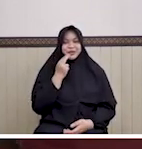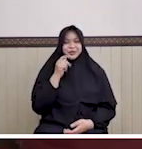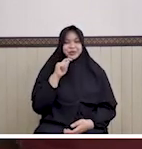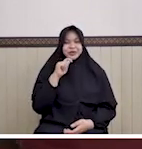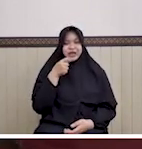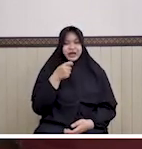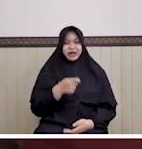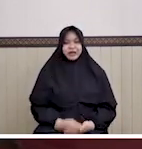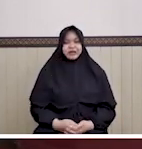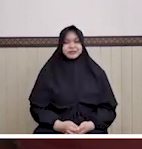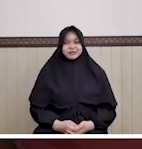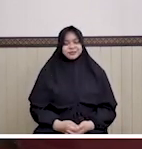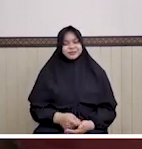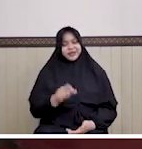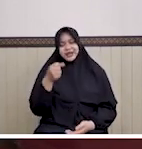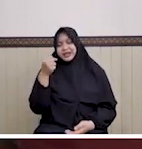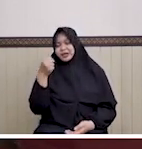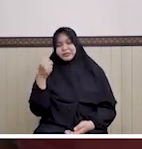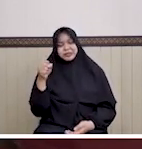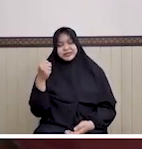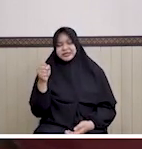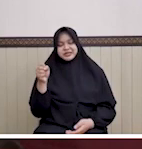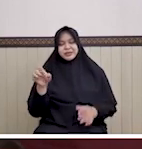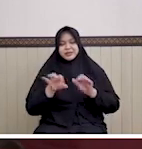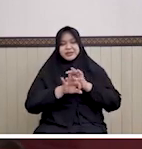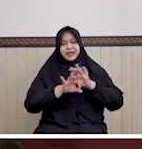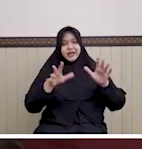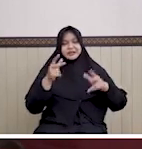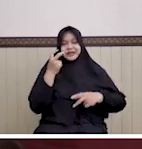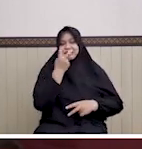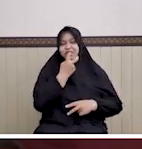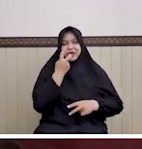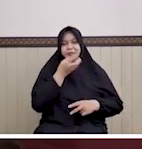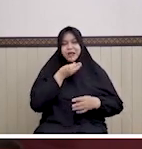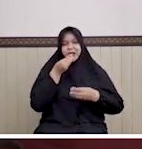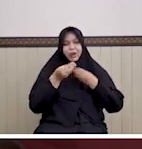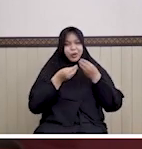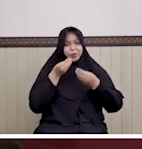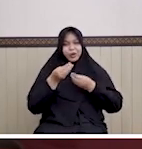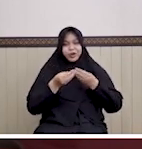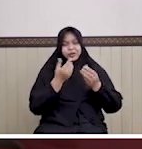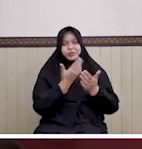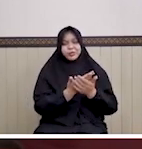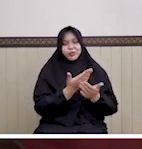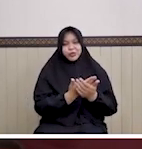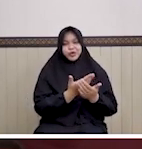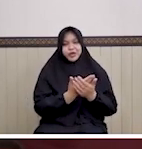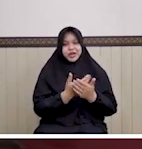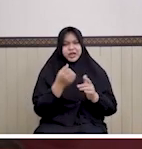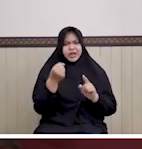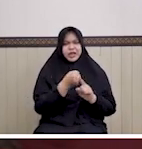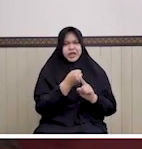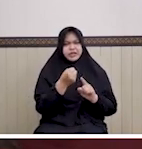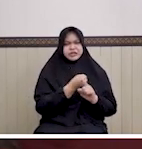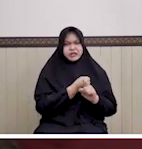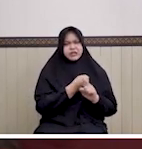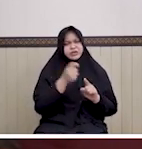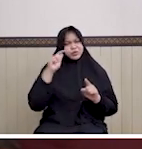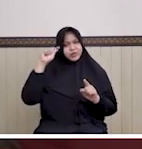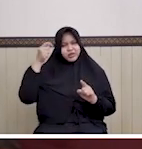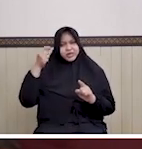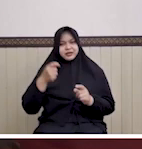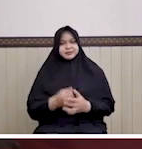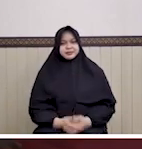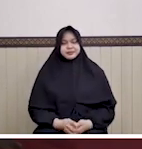wicara tidak bisa menjelaskan secara verbal otomatis membuktikan unsur kekerasan akan menjadi sangat